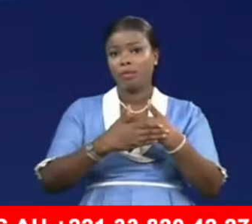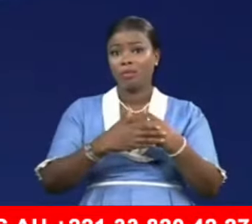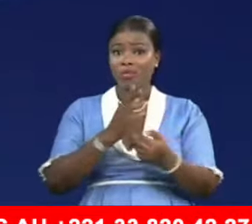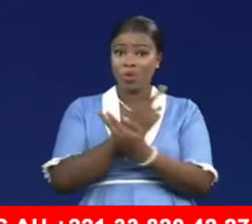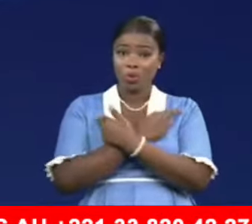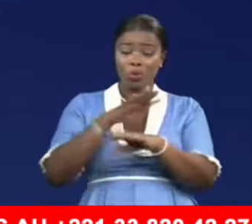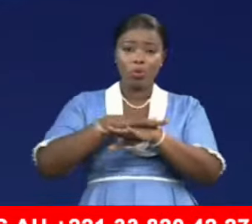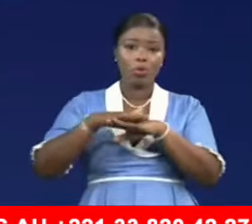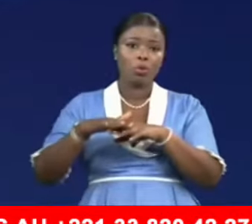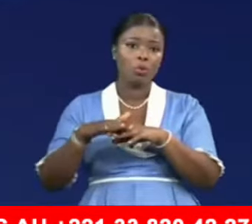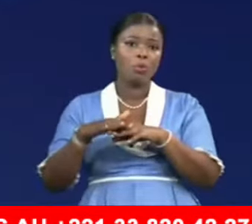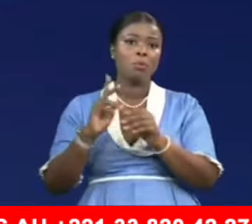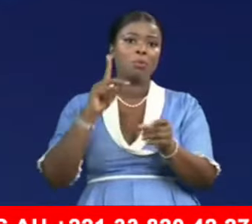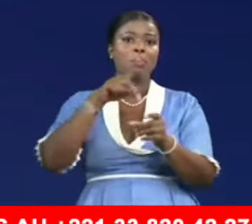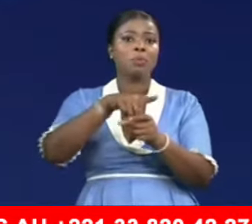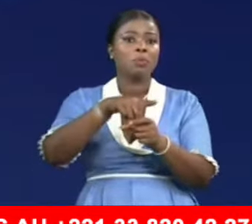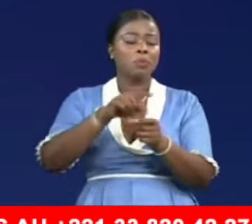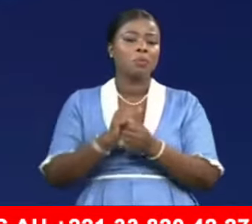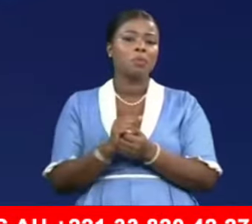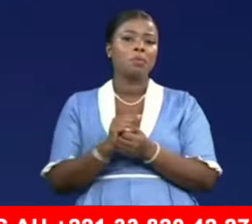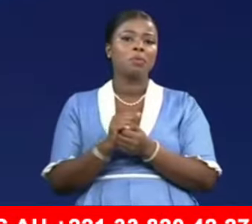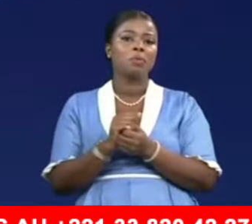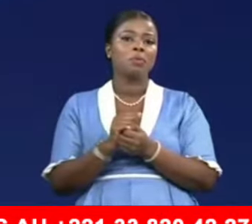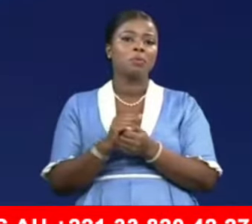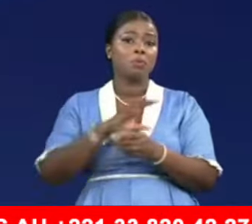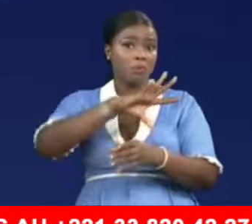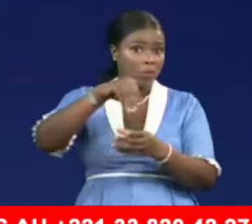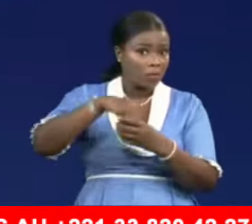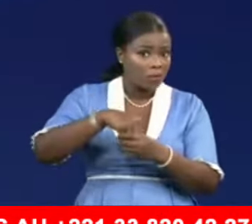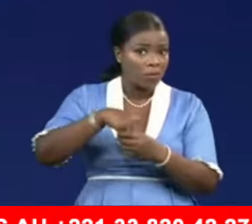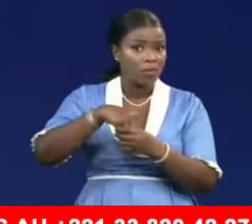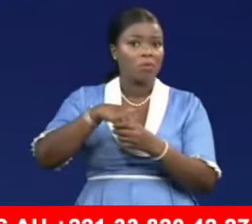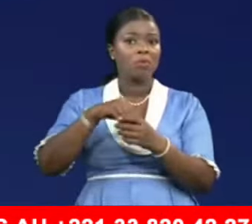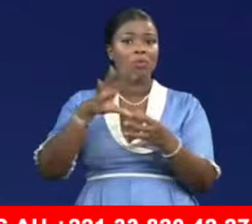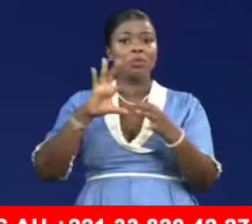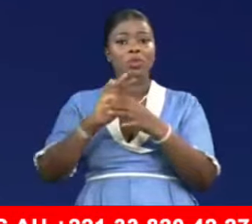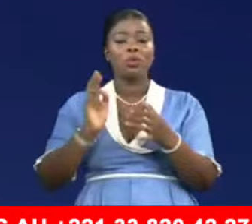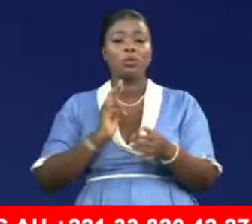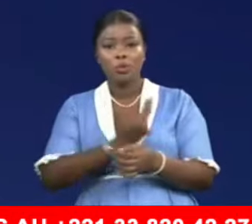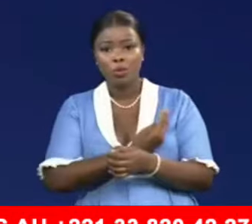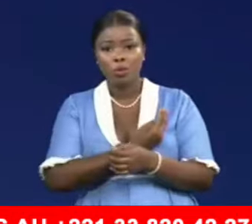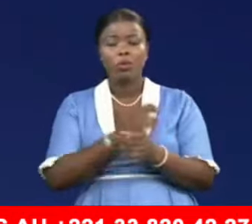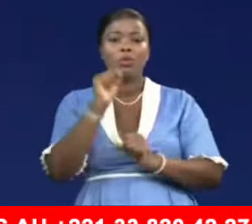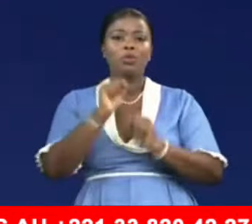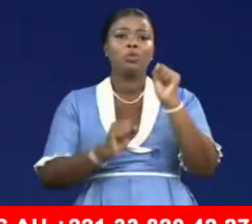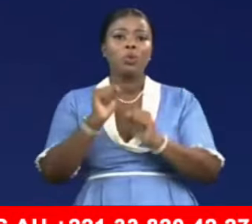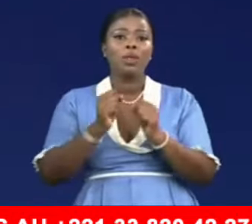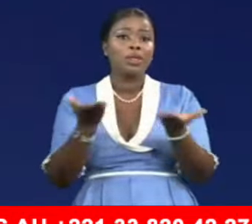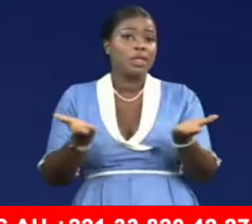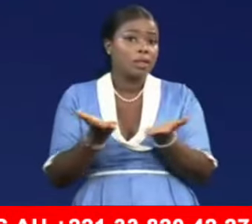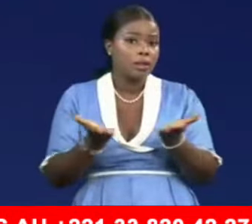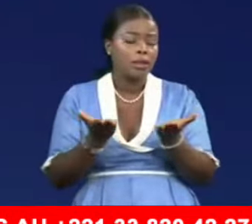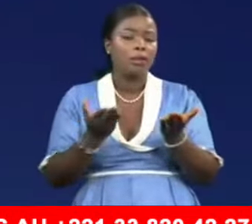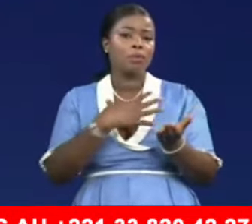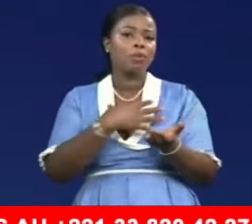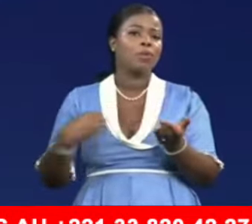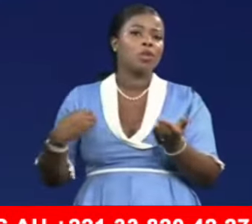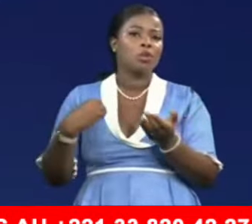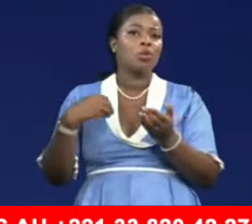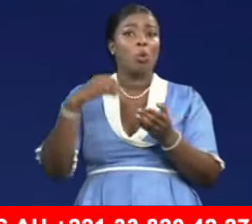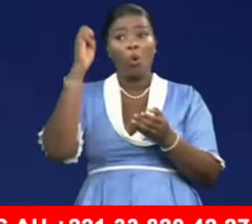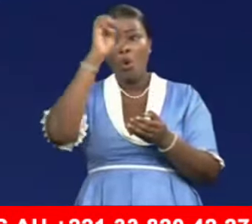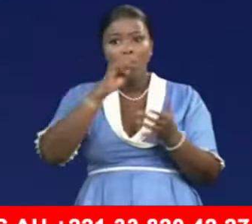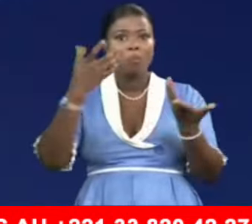systémique incluant bien entendu une plus grande responsabilisation de nos concitoyens d'ici et de la diaspora à